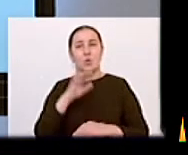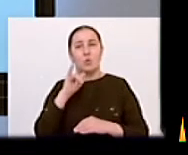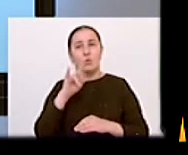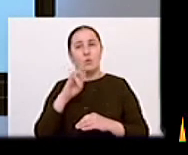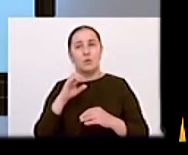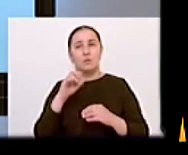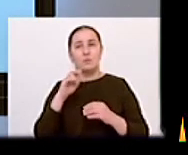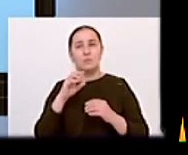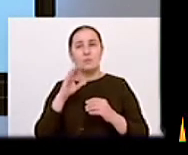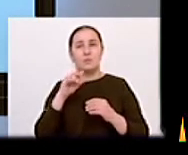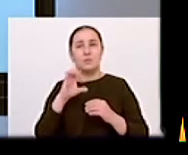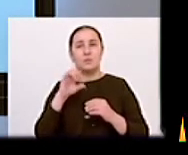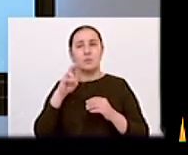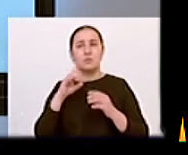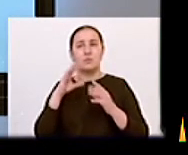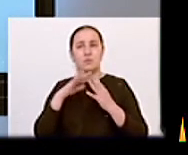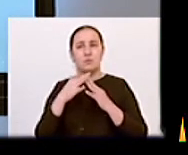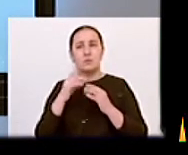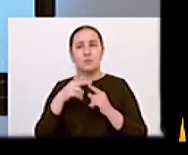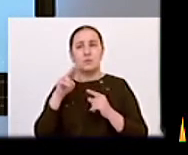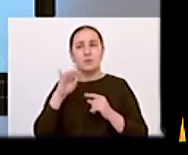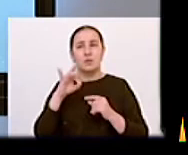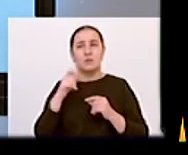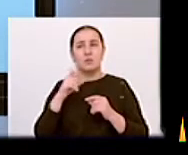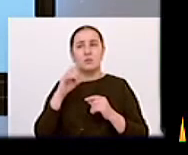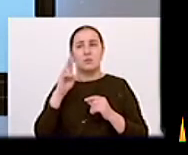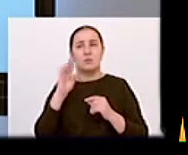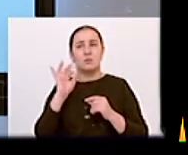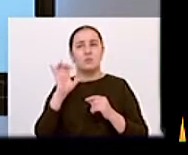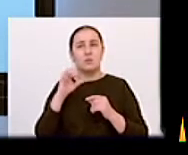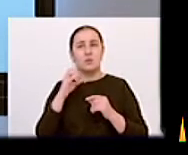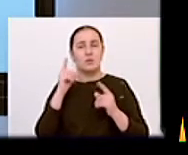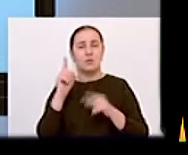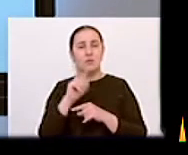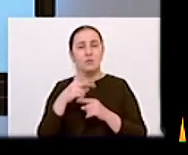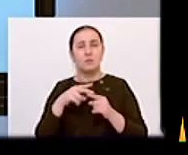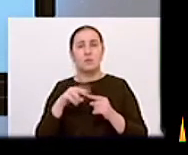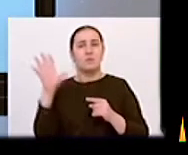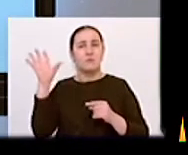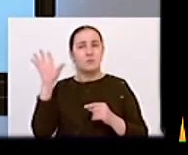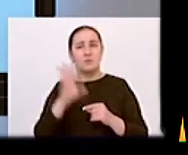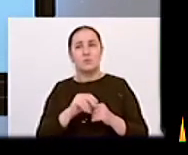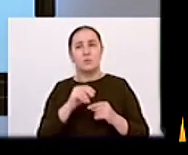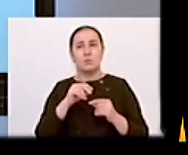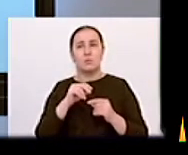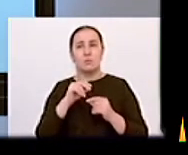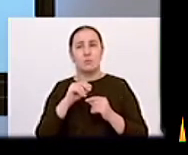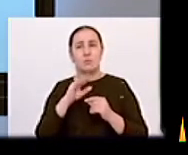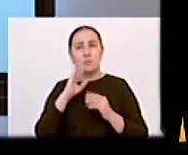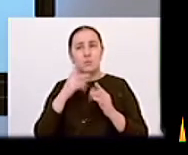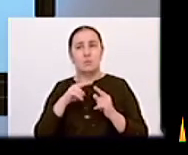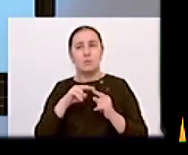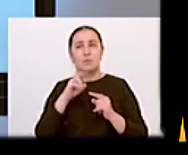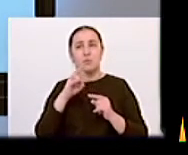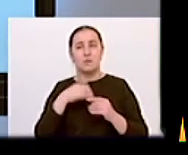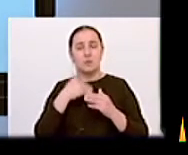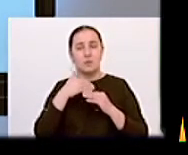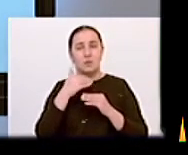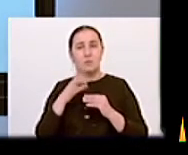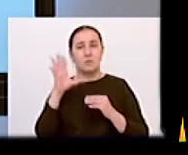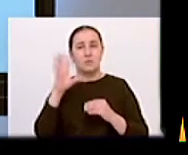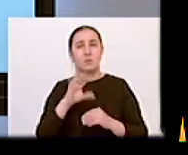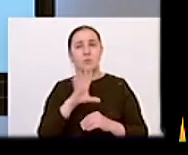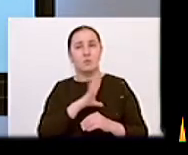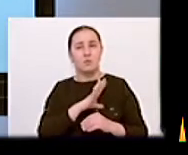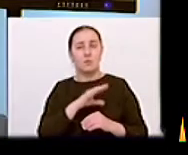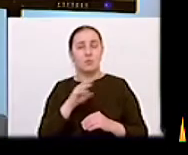Уланы с пестрыми значками, драгуны с конскими хвостами — все промелькнули перед нами, все